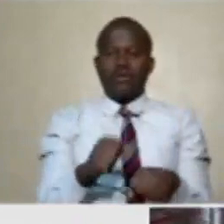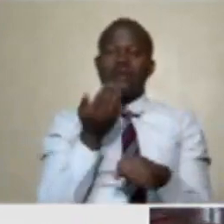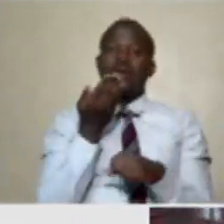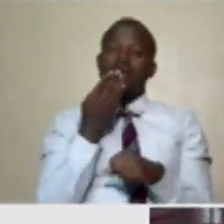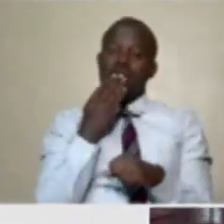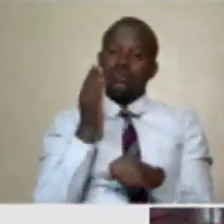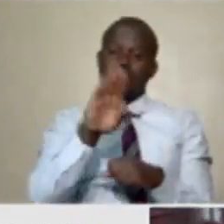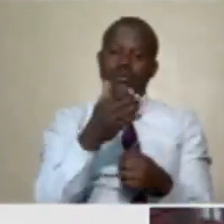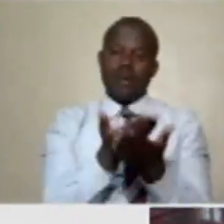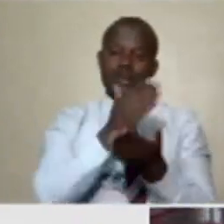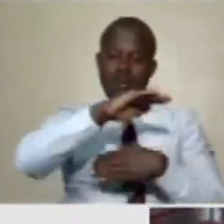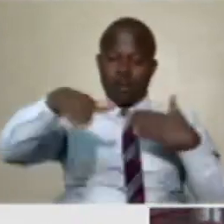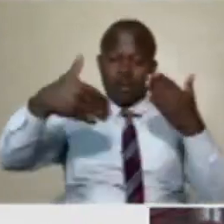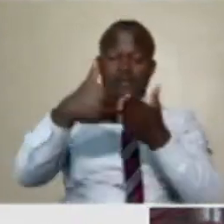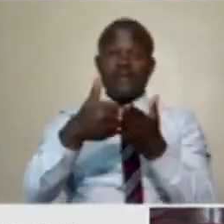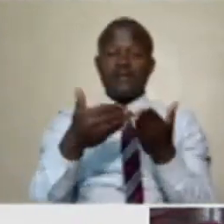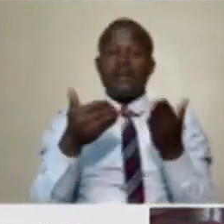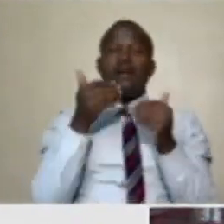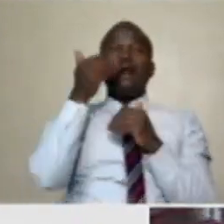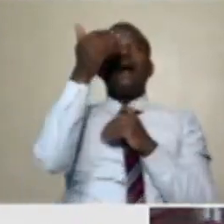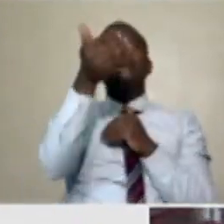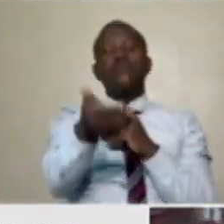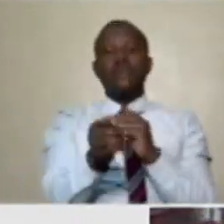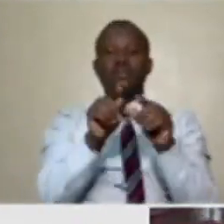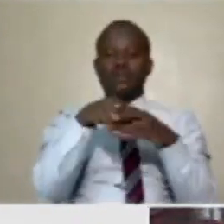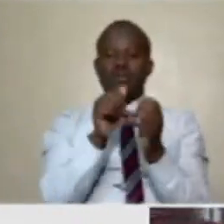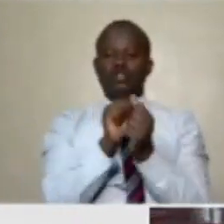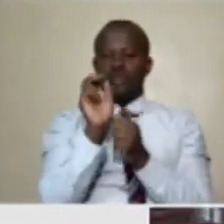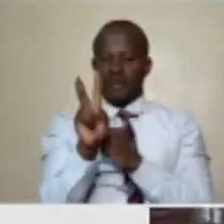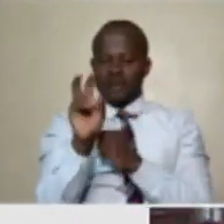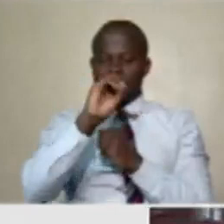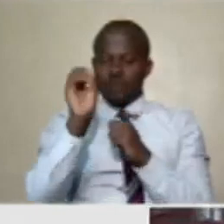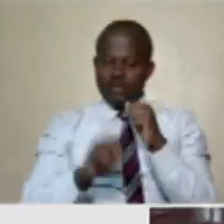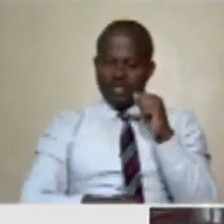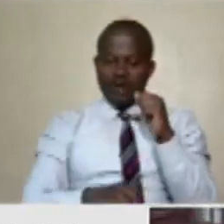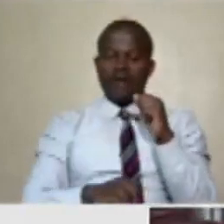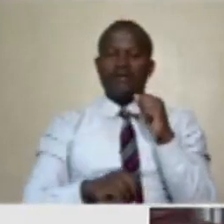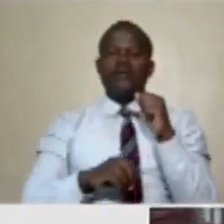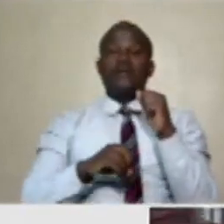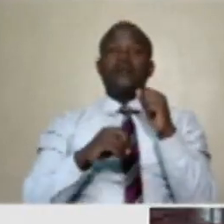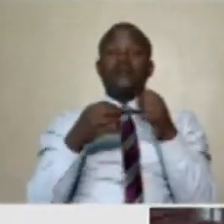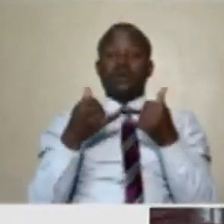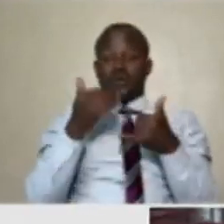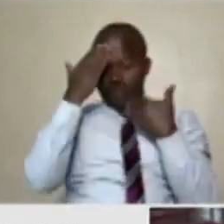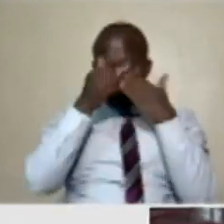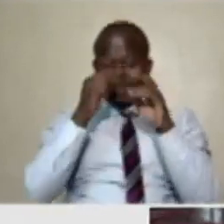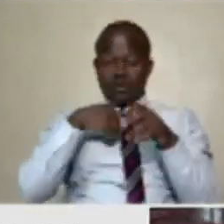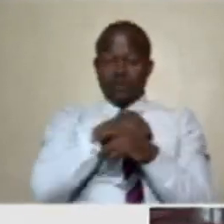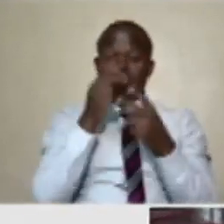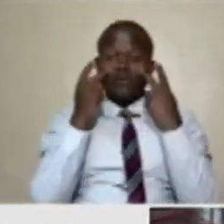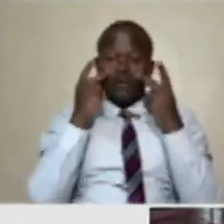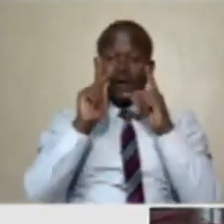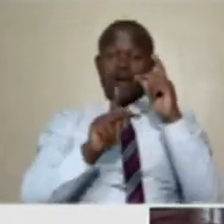yasubizwa abayisaba bose. Noneho tujya kuri 12%, noneho bitewe n'uko tubona abantu